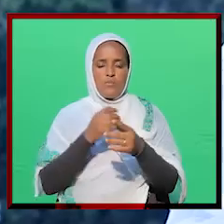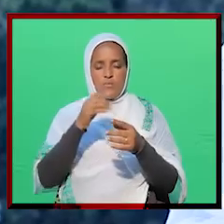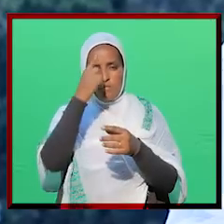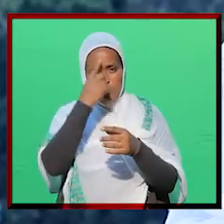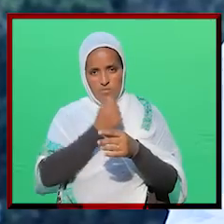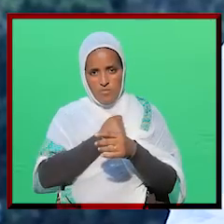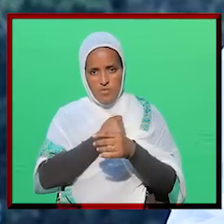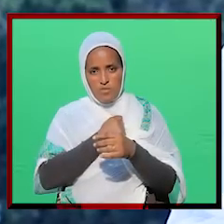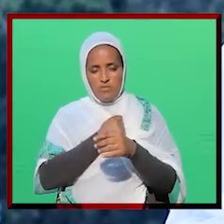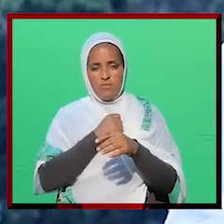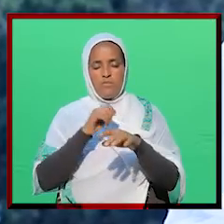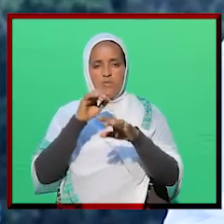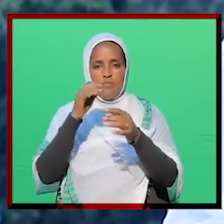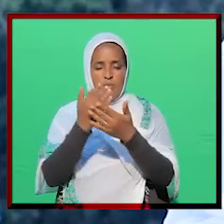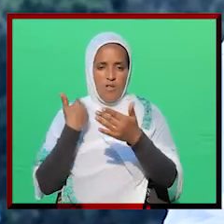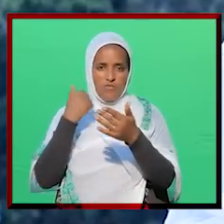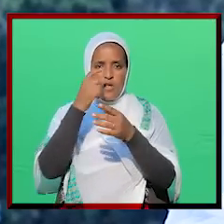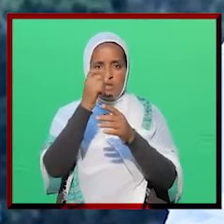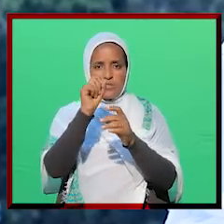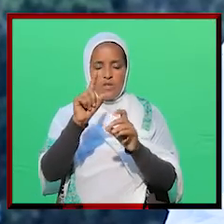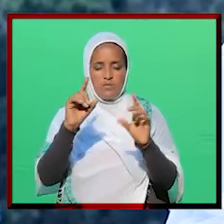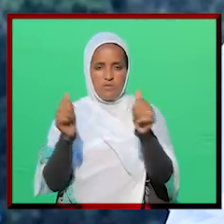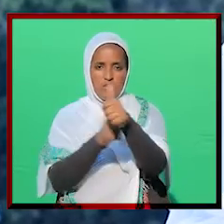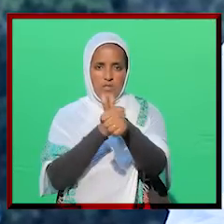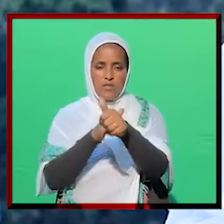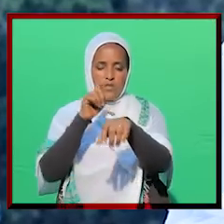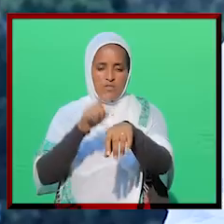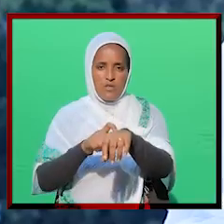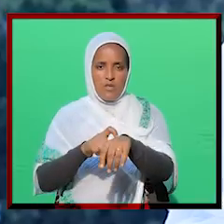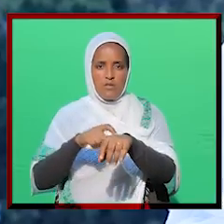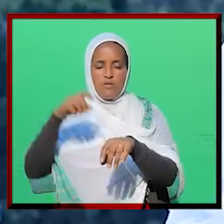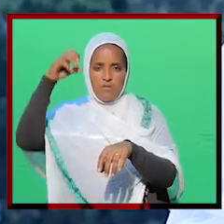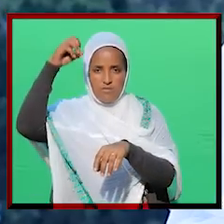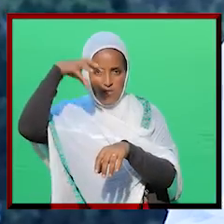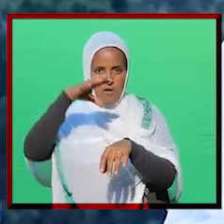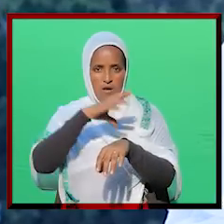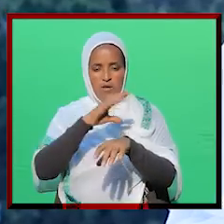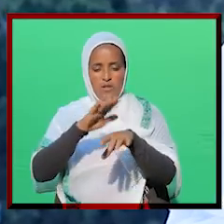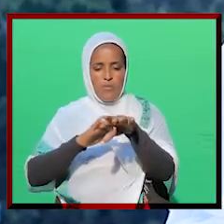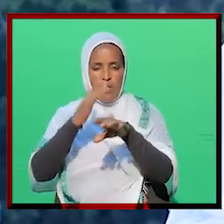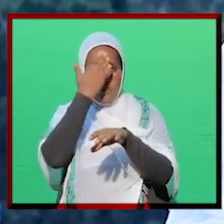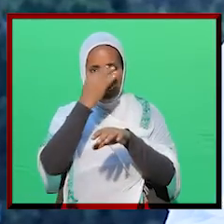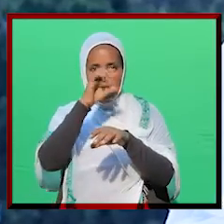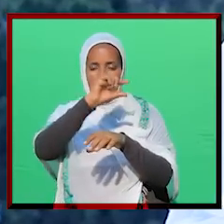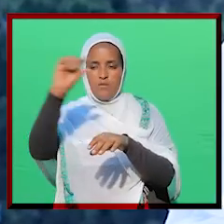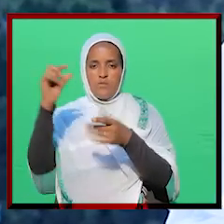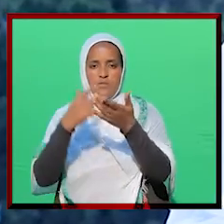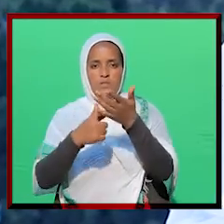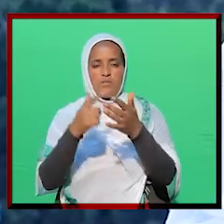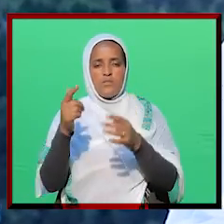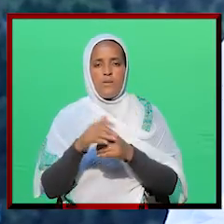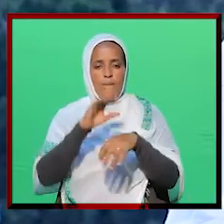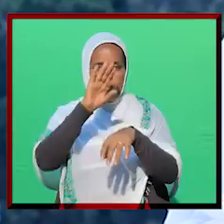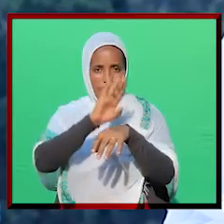መርሃ ግብራችን እቅበተ እምነት ነው። ባለፉት 11 ተከታታይ ጊዜያት ቅባትና ጸጋ በሚል ርዕስ